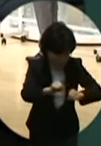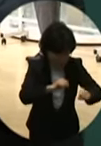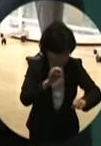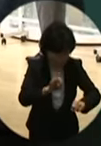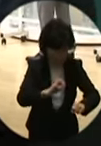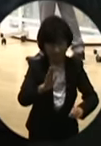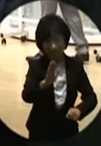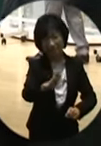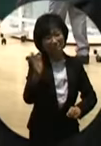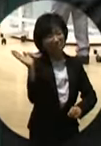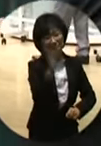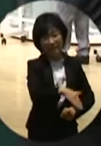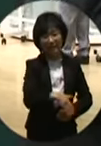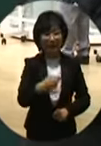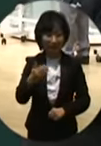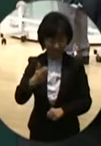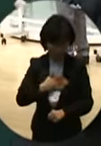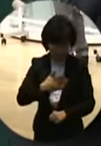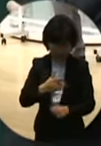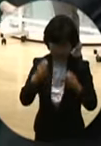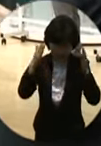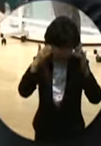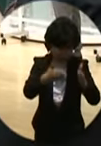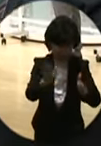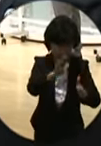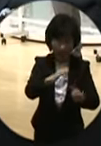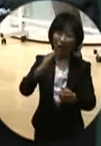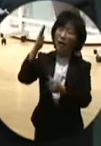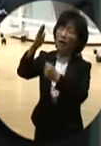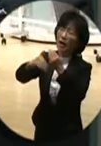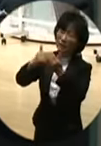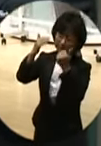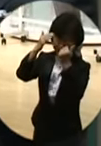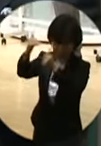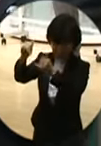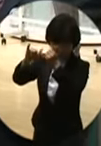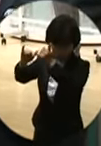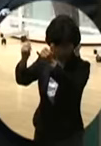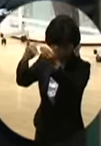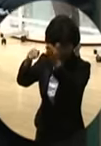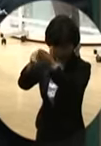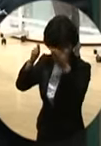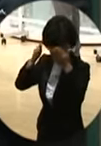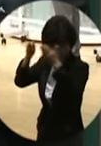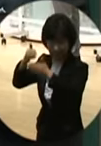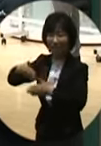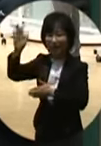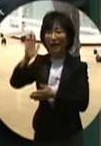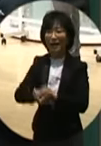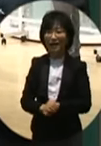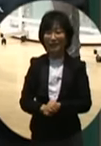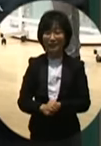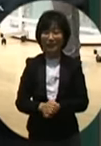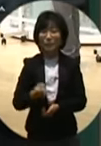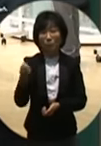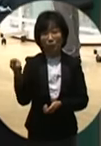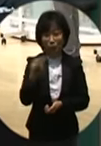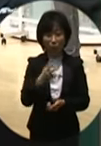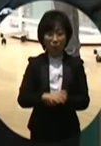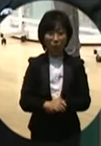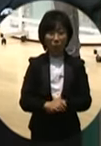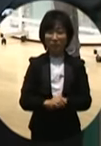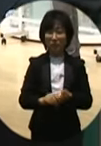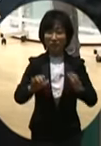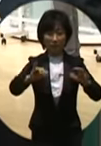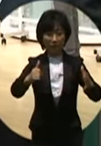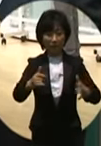going towards what is on the earth, I go towards the goal that is heavenward. 하도 로마 시민권 대단하다고 하니까. 우리의